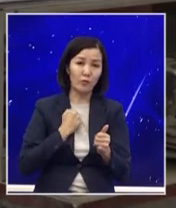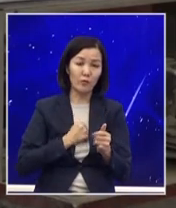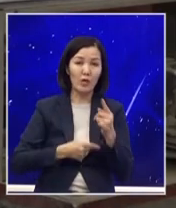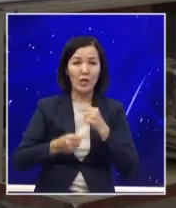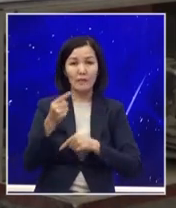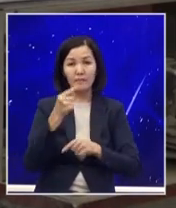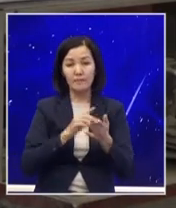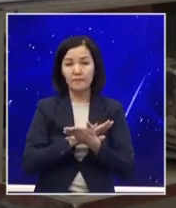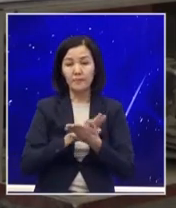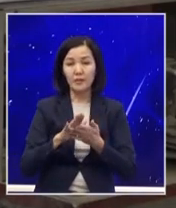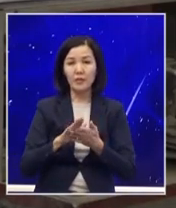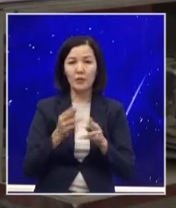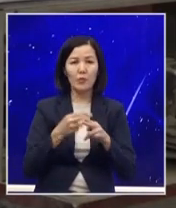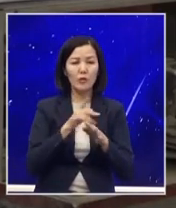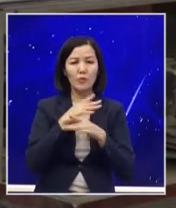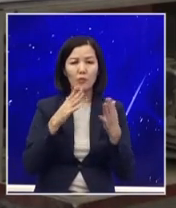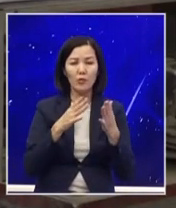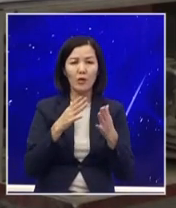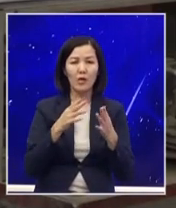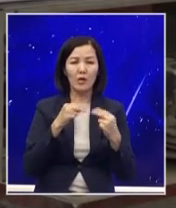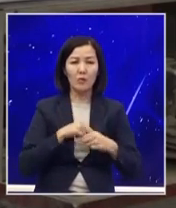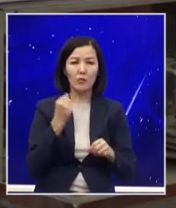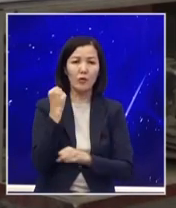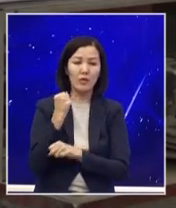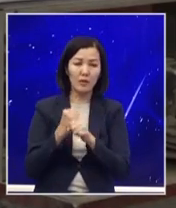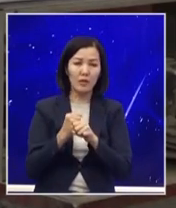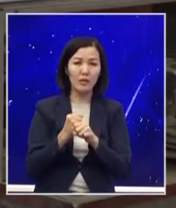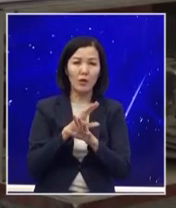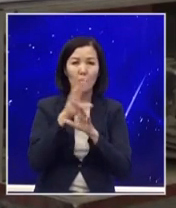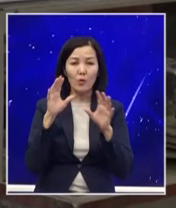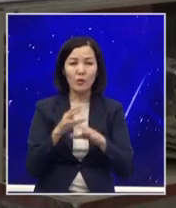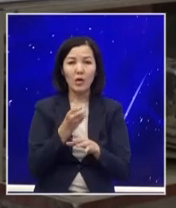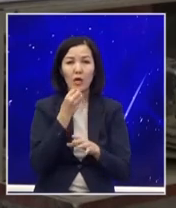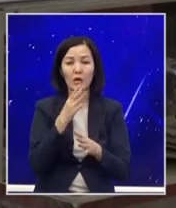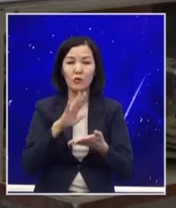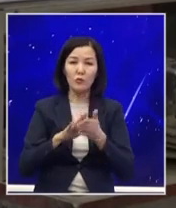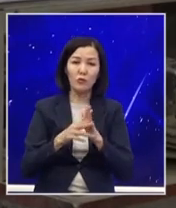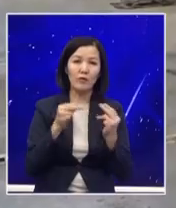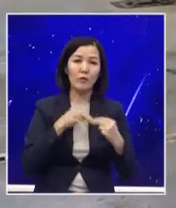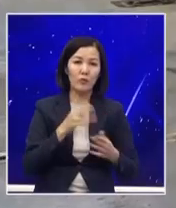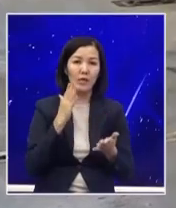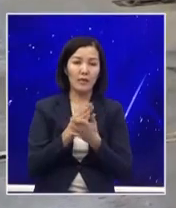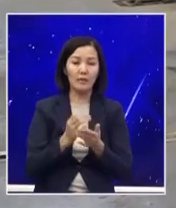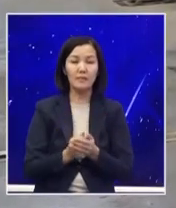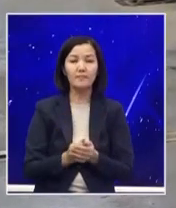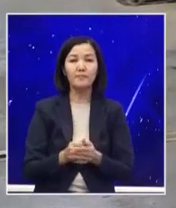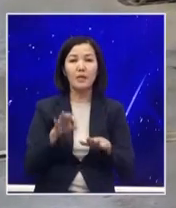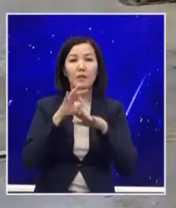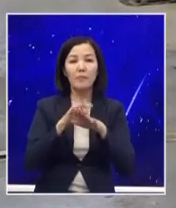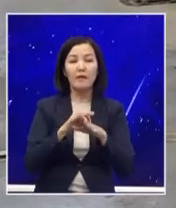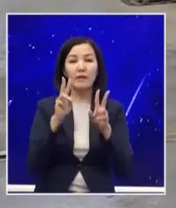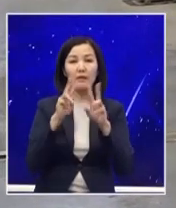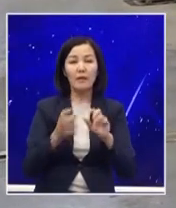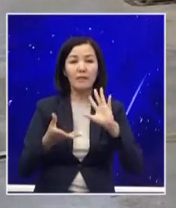уже чистыми. Очень много молодых ребят работают на заводе, их удерживают именно хорошие условия труда. Проводимый заводом